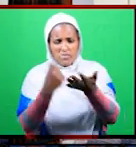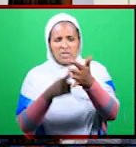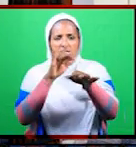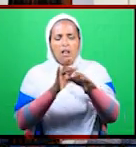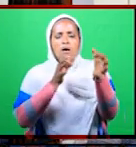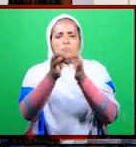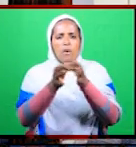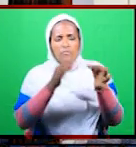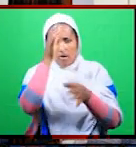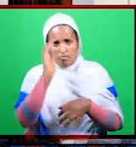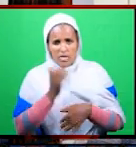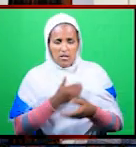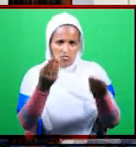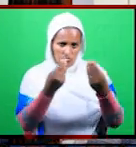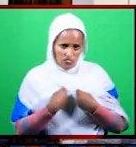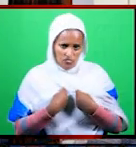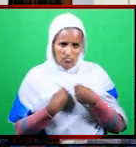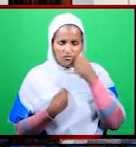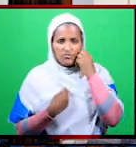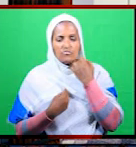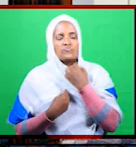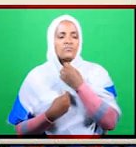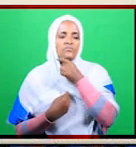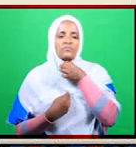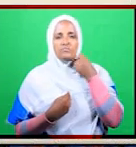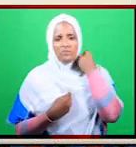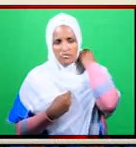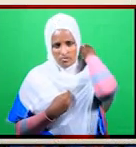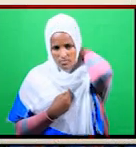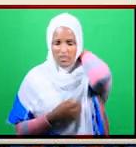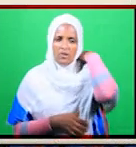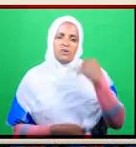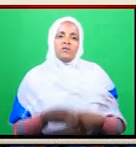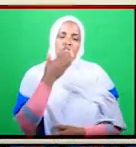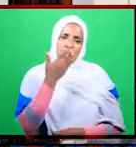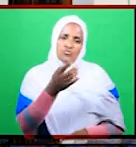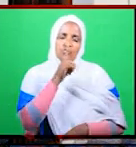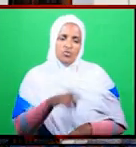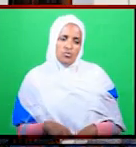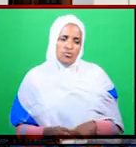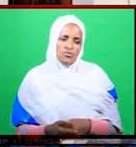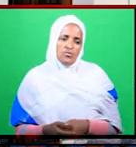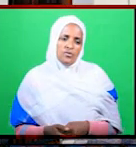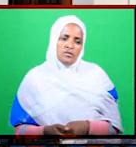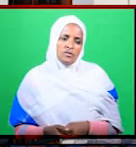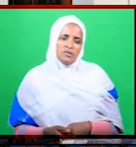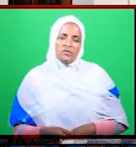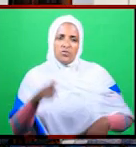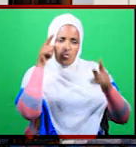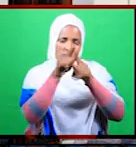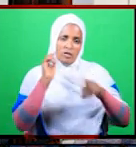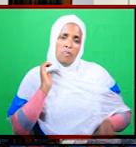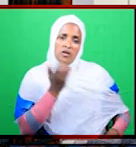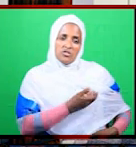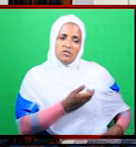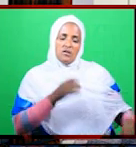ያው ከምኞት ጋርም የተያያዙ ነገሮች አሉትና በዚህ ላይ እስቲ ማብራሪያ አባታችን ስቴርስ። ወንድማችን ለማግባት ከዚህ